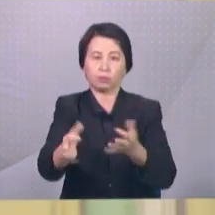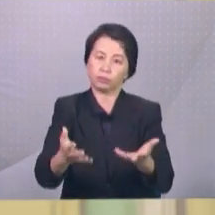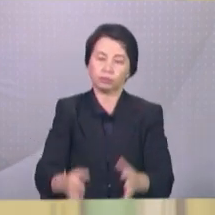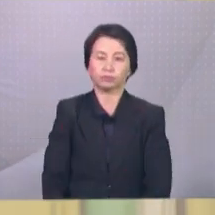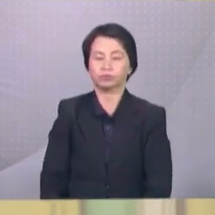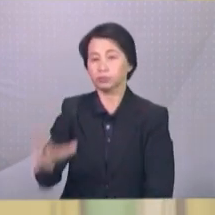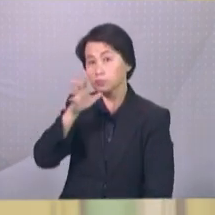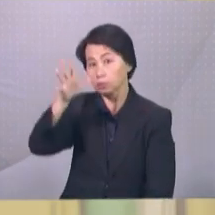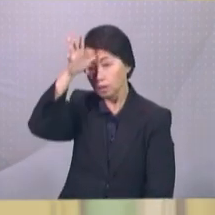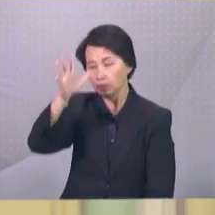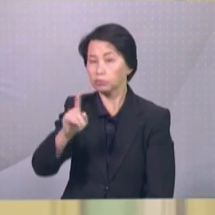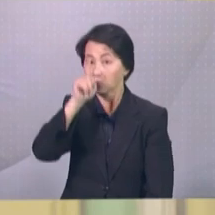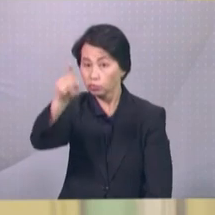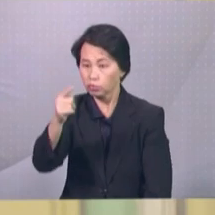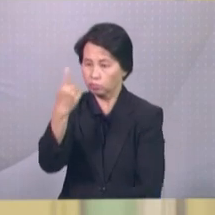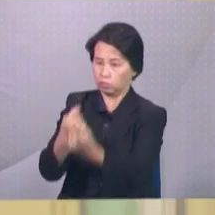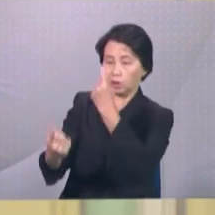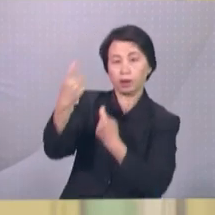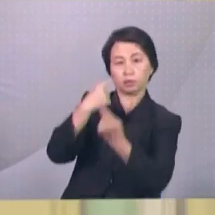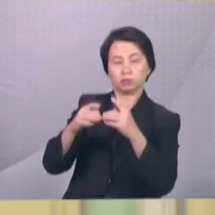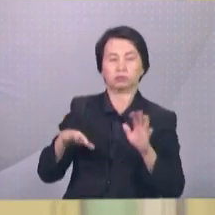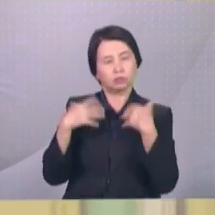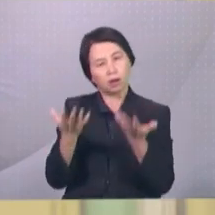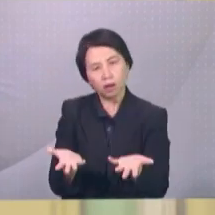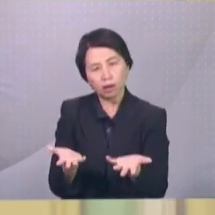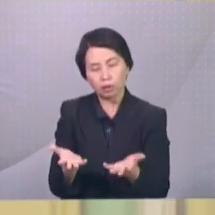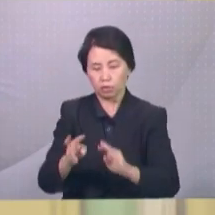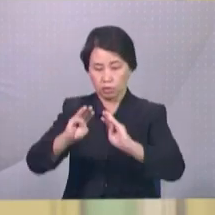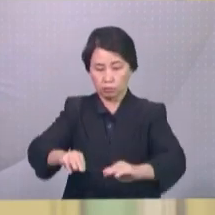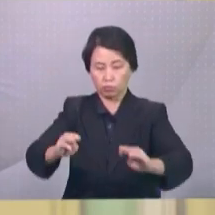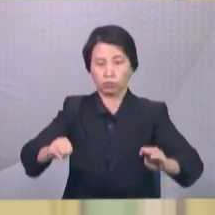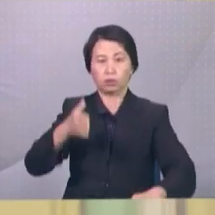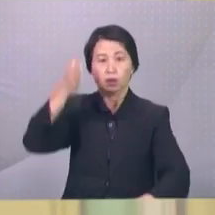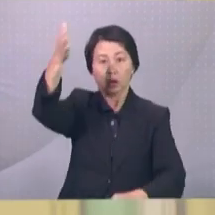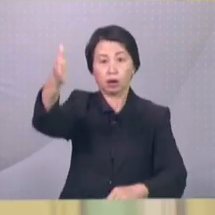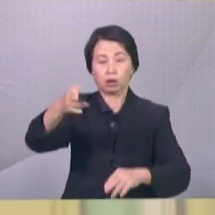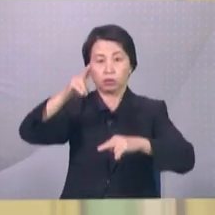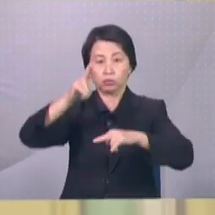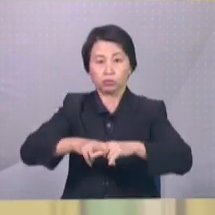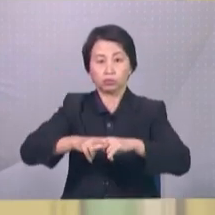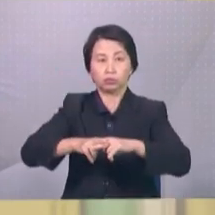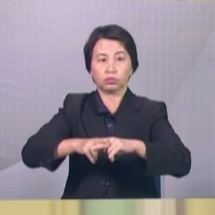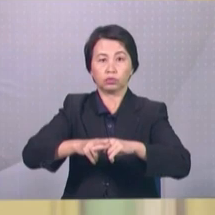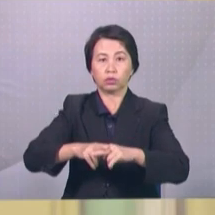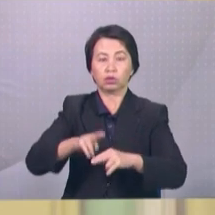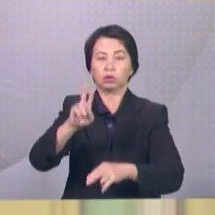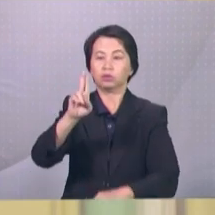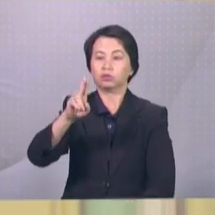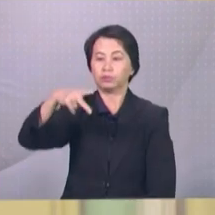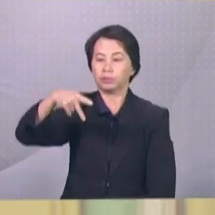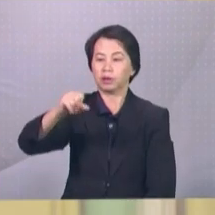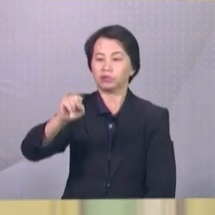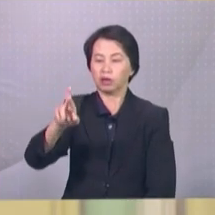Ibu bapa tentu bertanya, bagaimana pula dengan murid-murid yang bakal menduduki peperiksaan UPSR